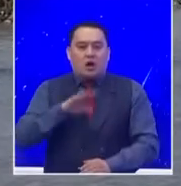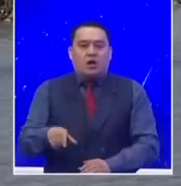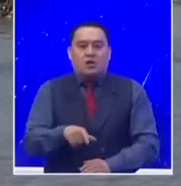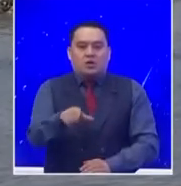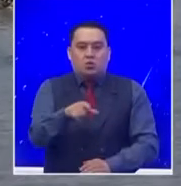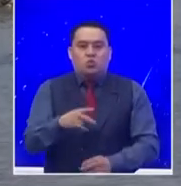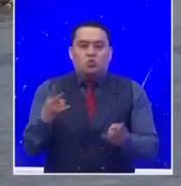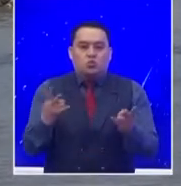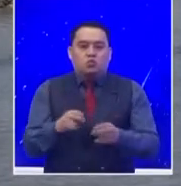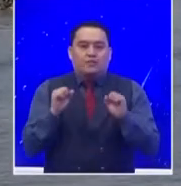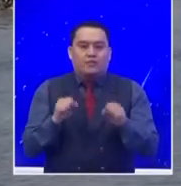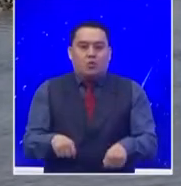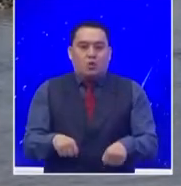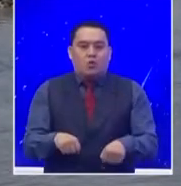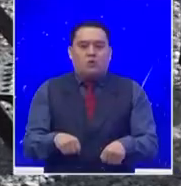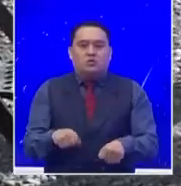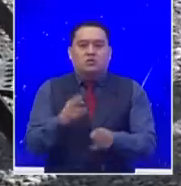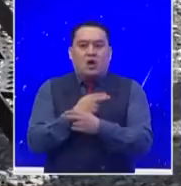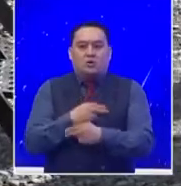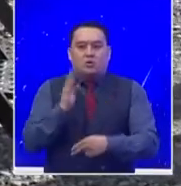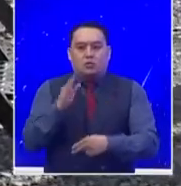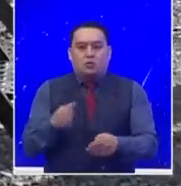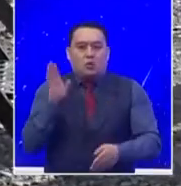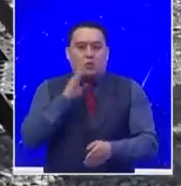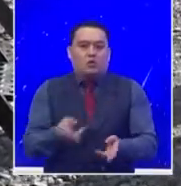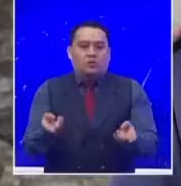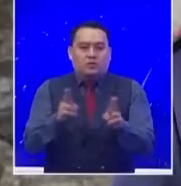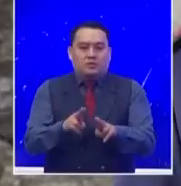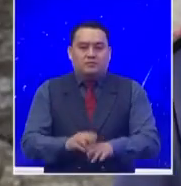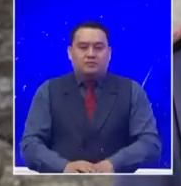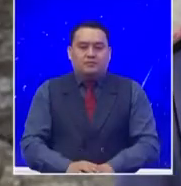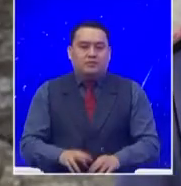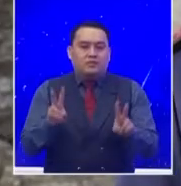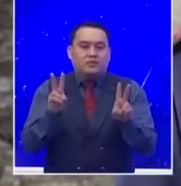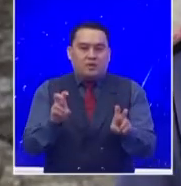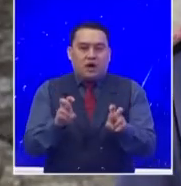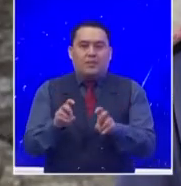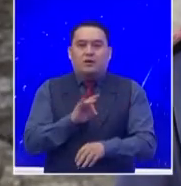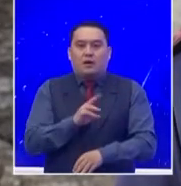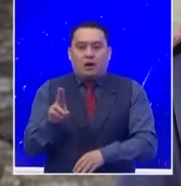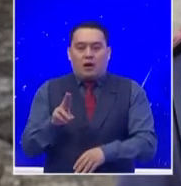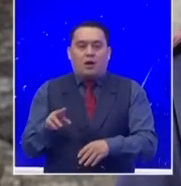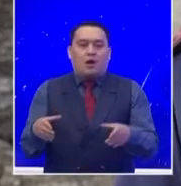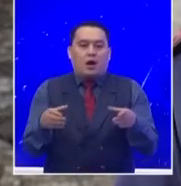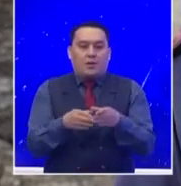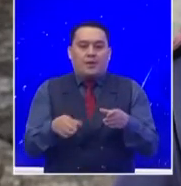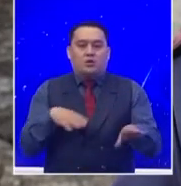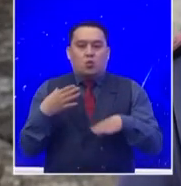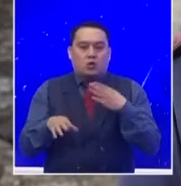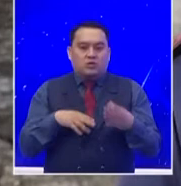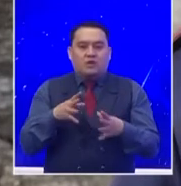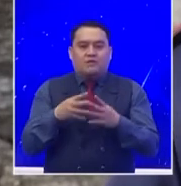случае выхода его из-за берегов весь дачный массив будет подтоплен. В рамках проведения республиканских командно-штабных